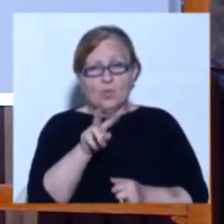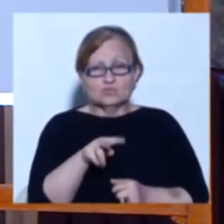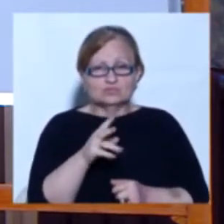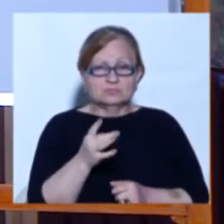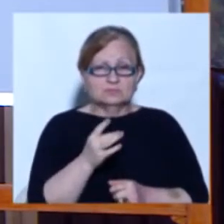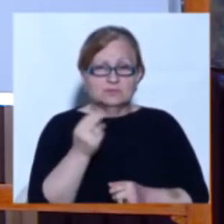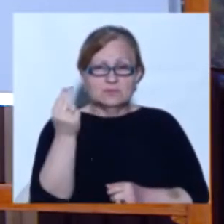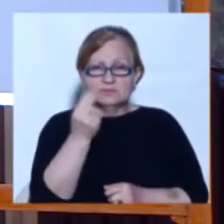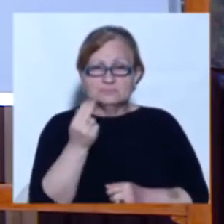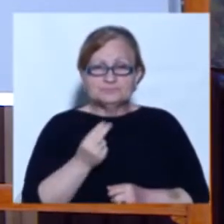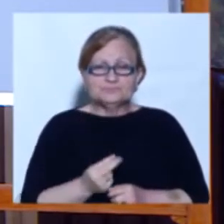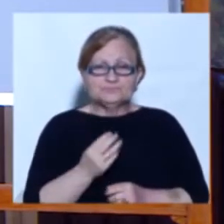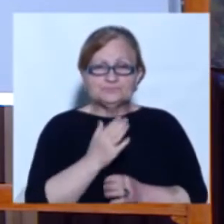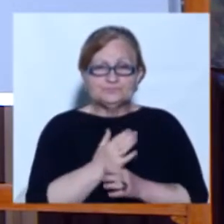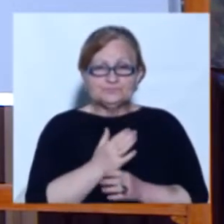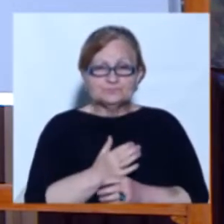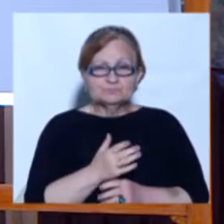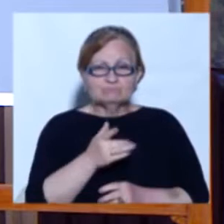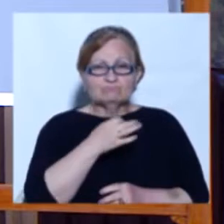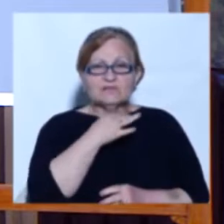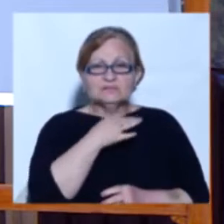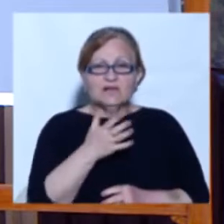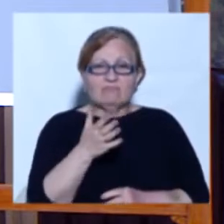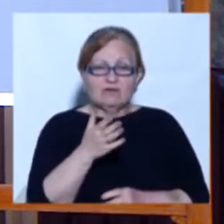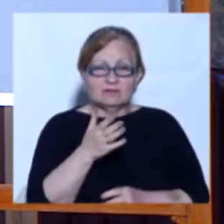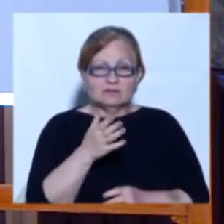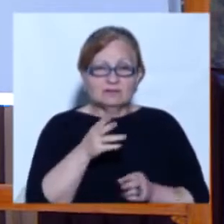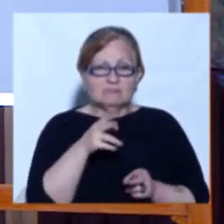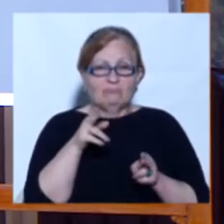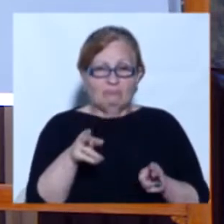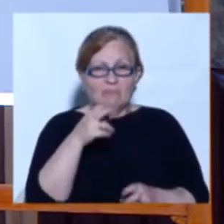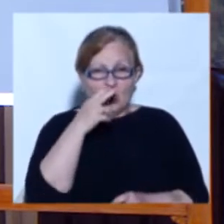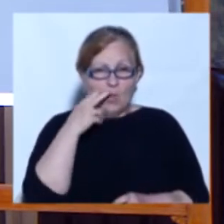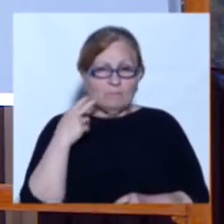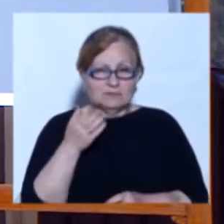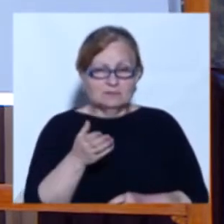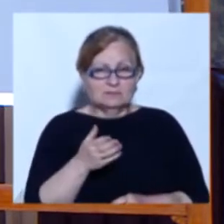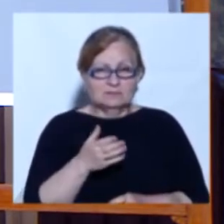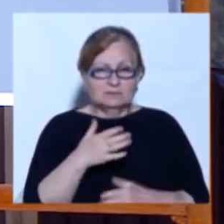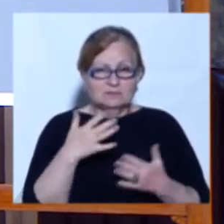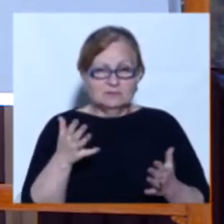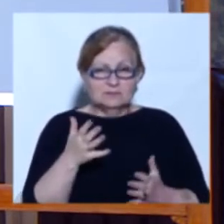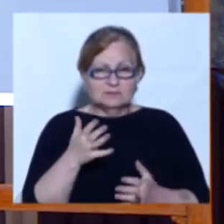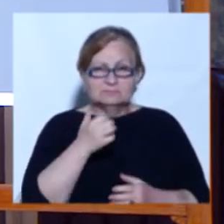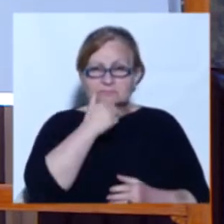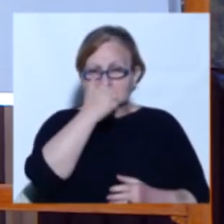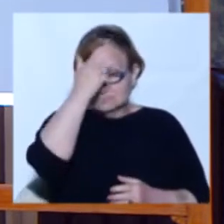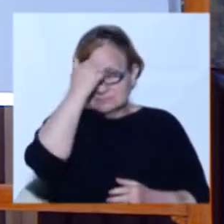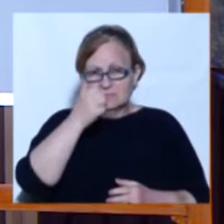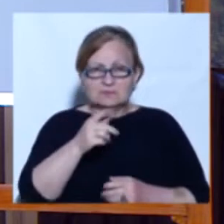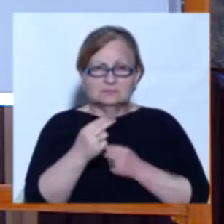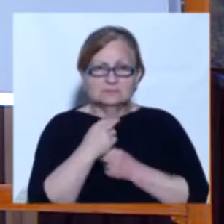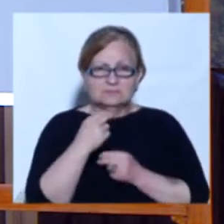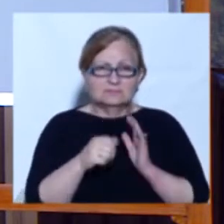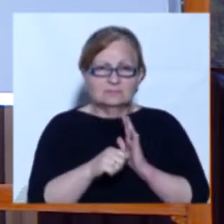დააკვირდი ნახატებსაც. ნახეთ, როგორი საყვარელი მეკობრე არის. დიდი მადლობა თეკლა მეტრეველს,